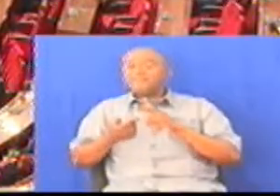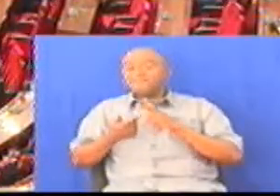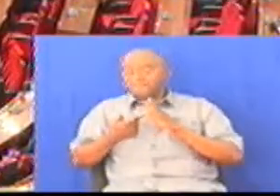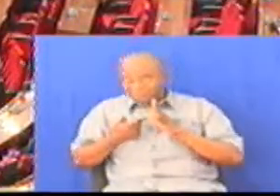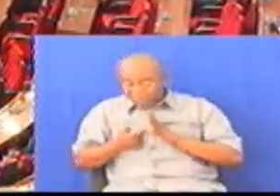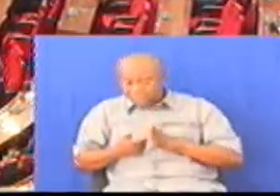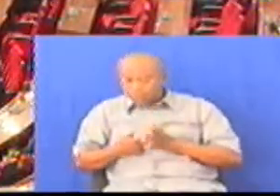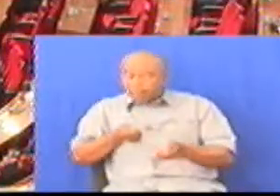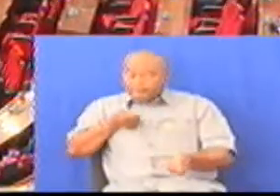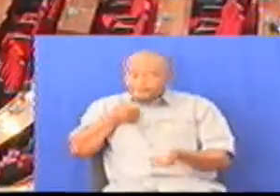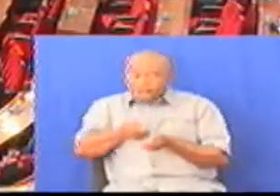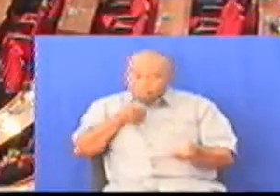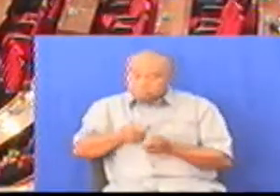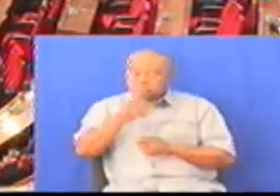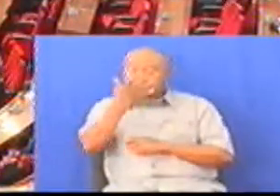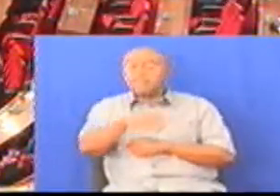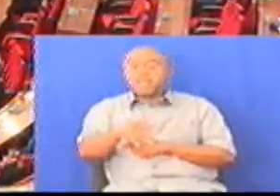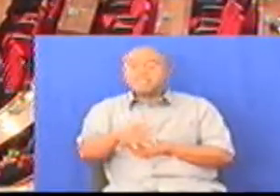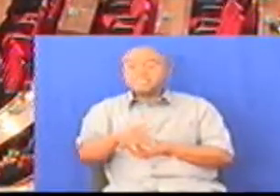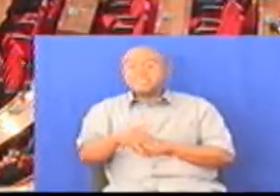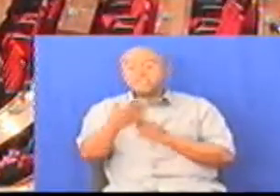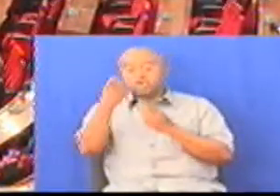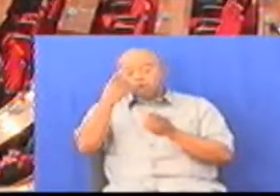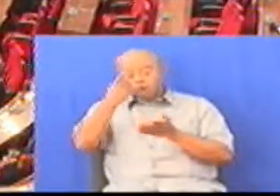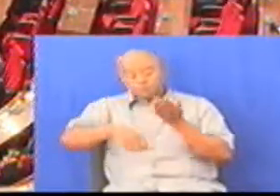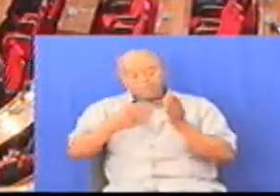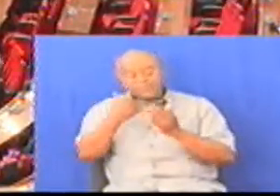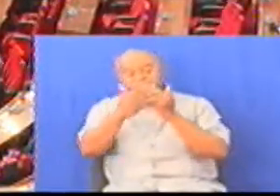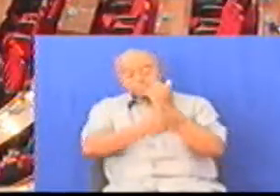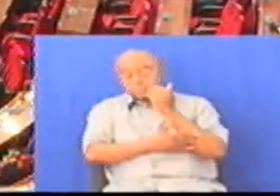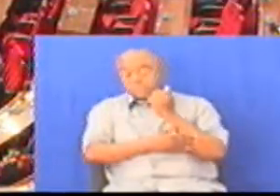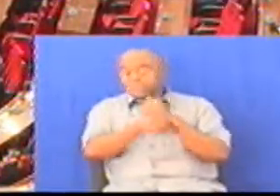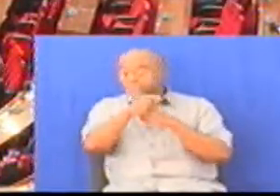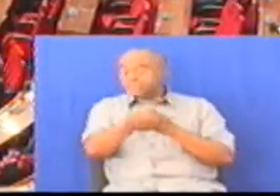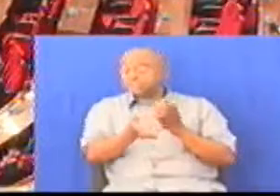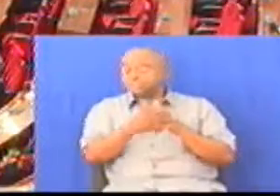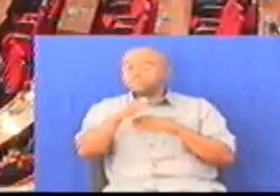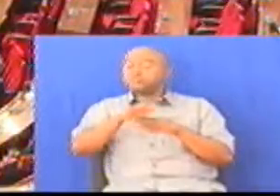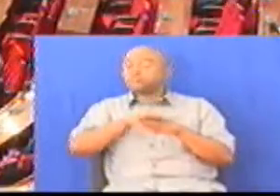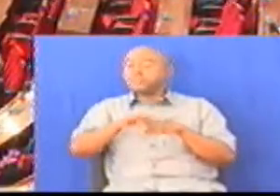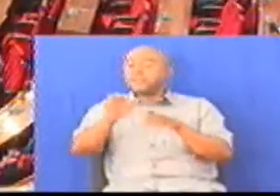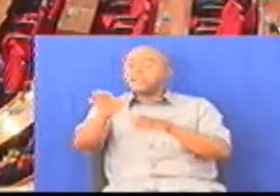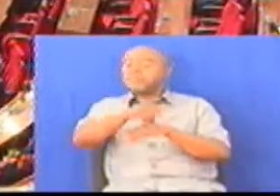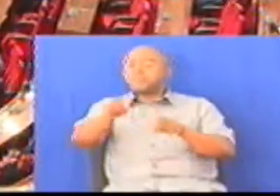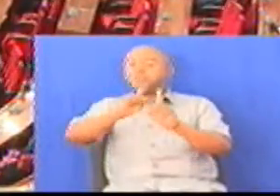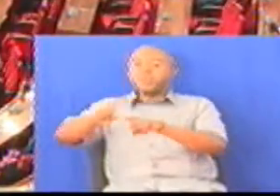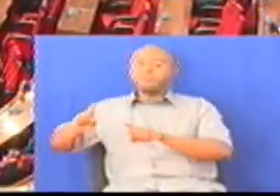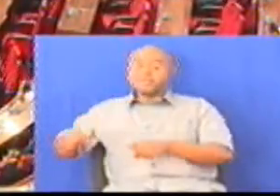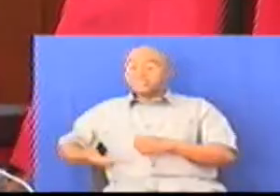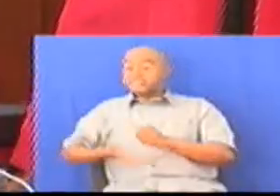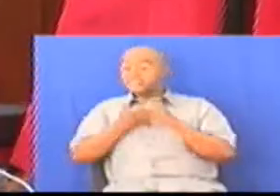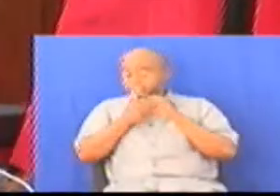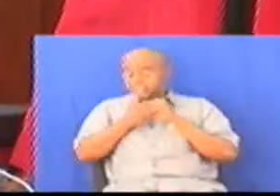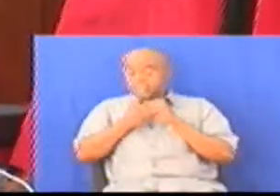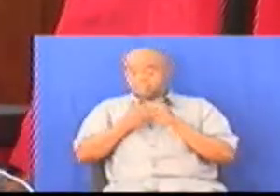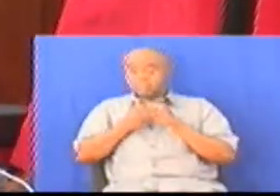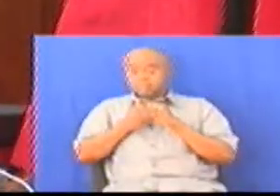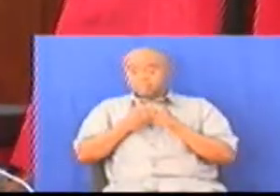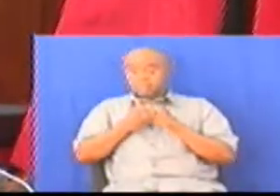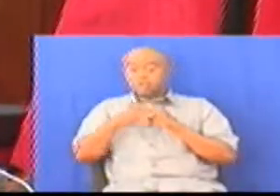kusamewa kodi ili uweze kutumika kwa maeneo mbalimbali nchini. Itapunguza gharama ya upatikanaji wa maji